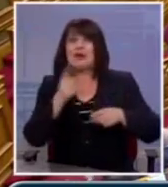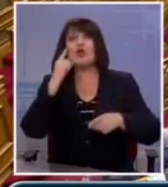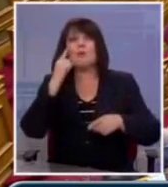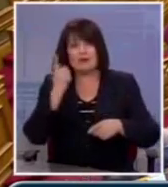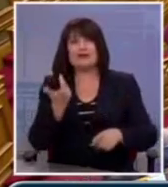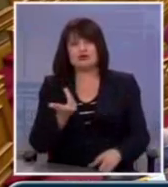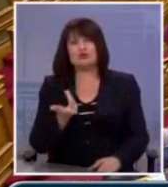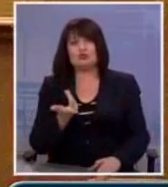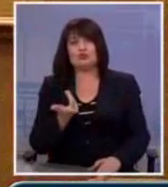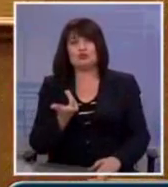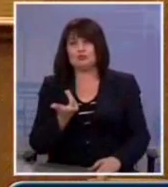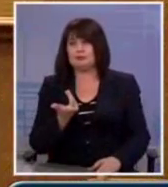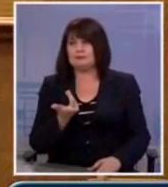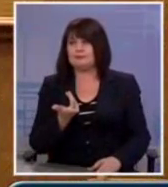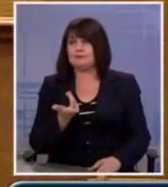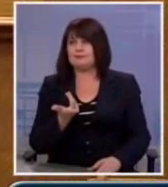νομίζουν...